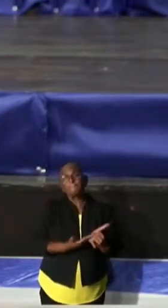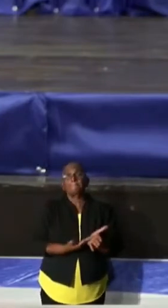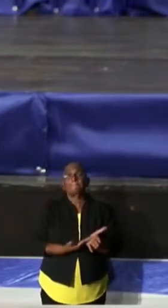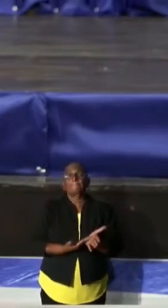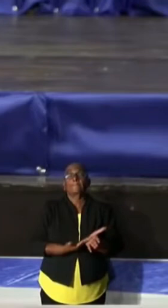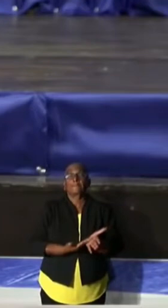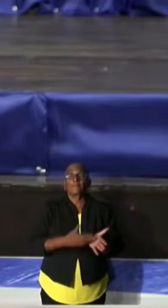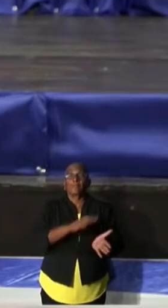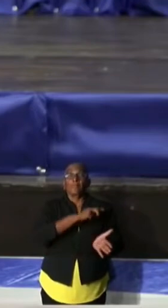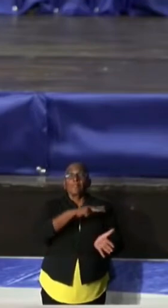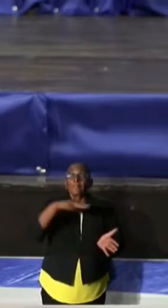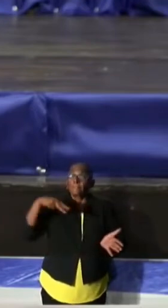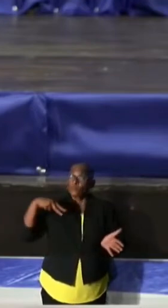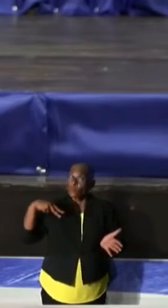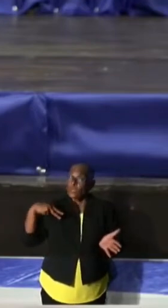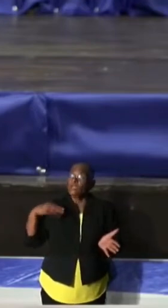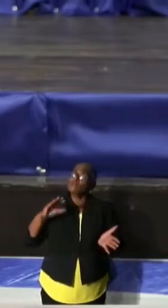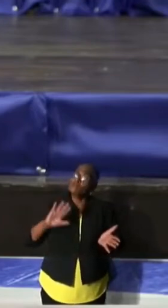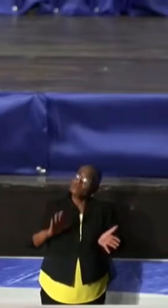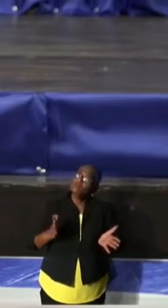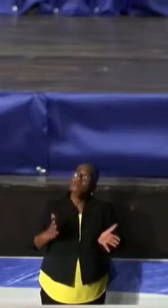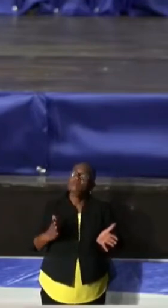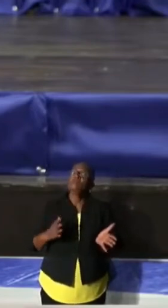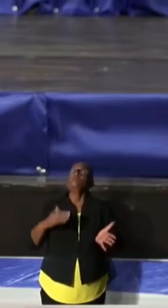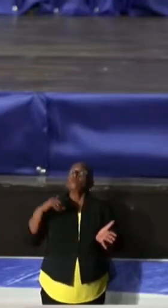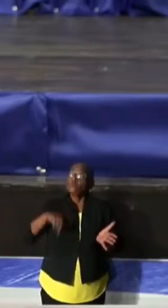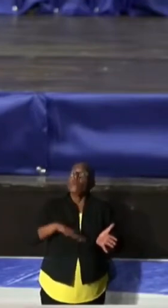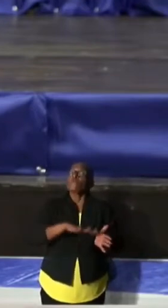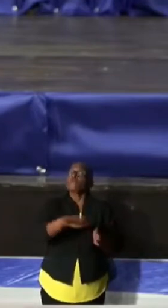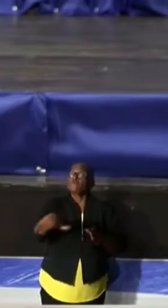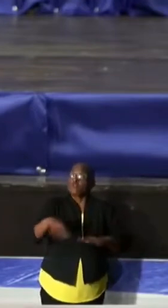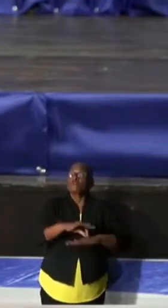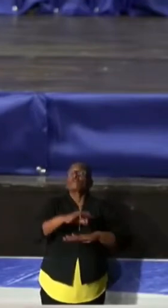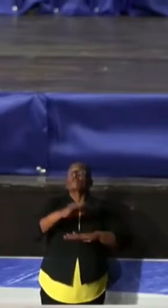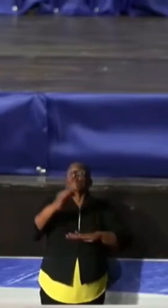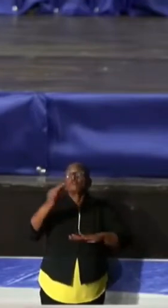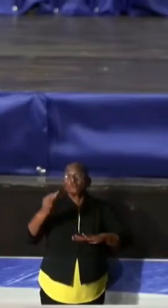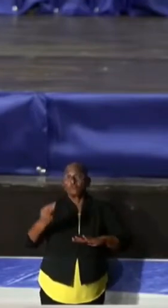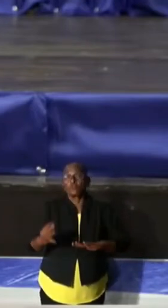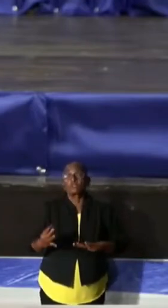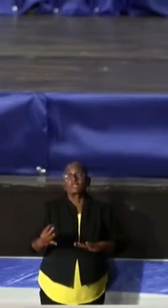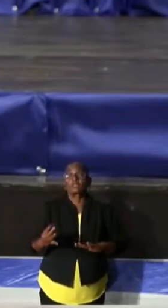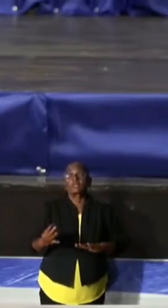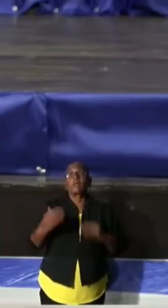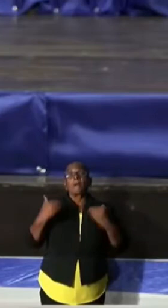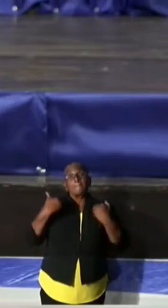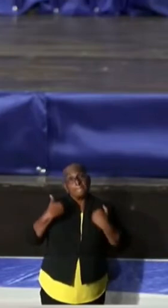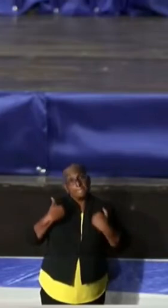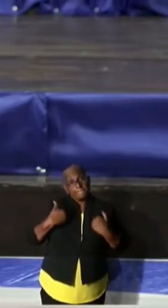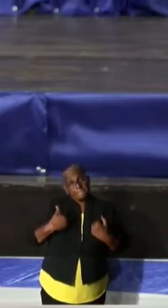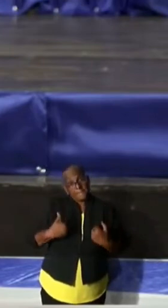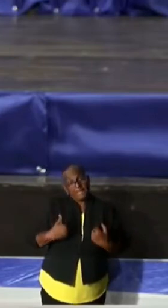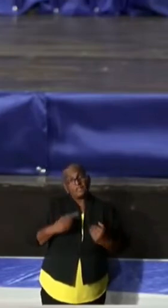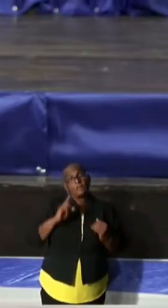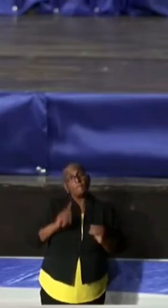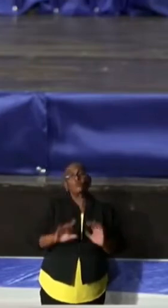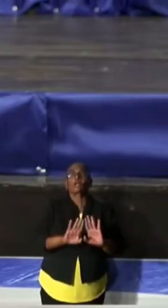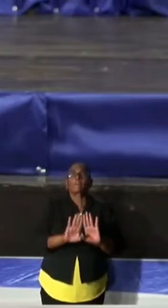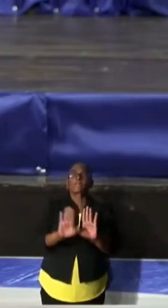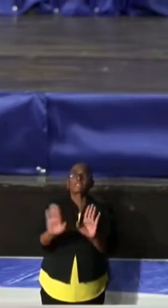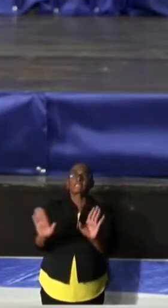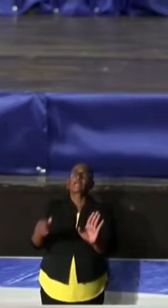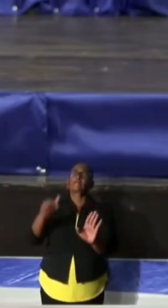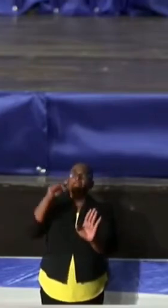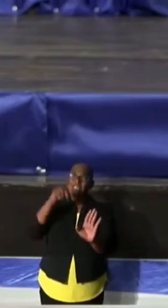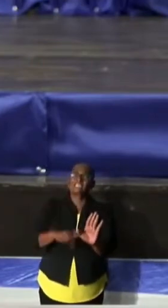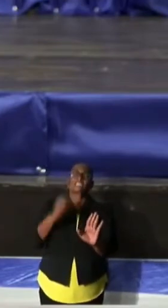En dat wij in ieder geval de volksgezondheid, de mensen moeten beschermen in Suriname. En dit